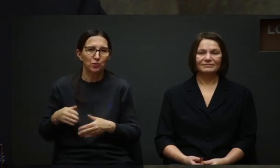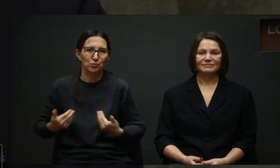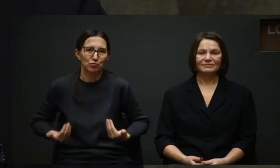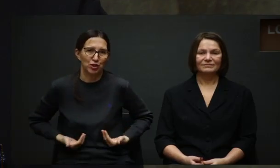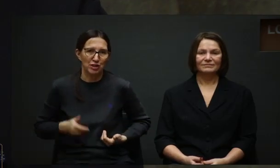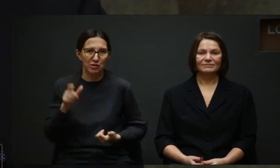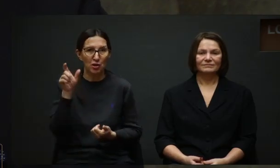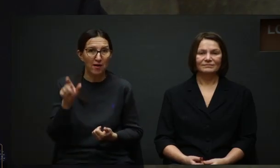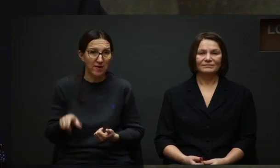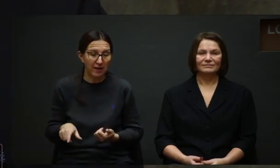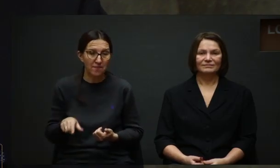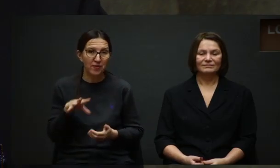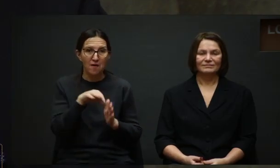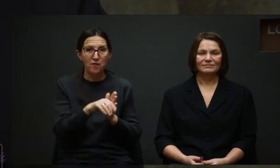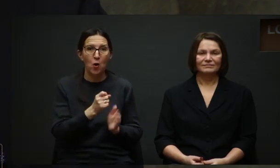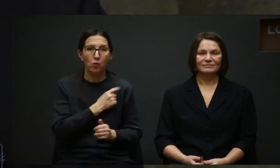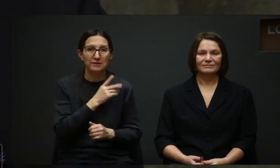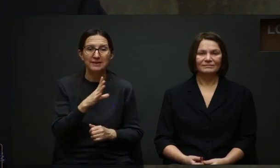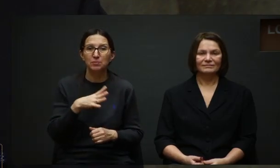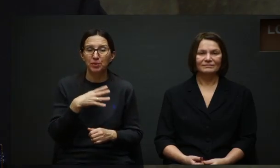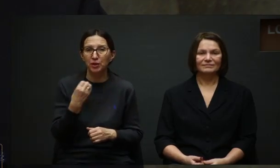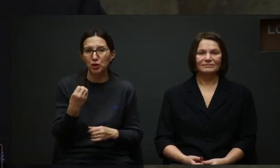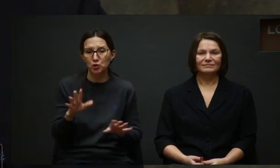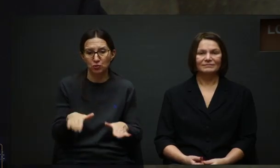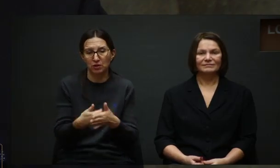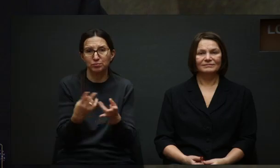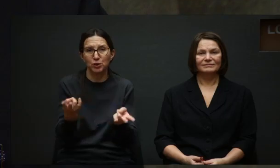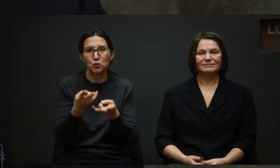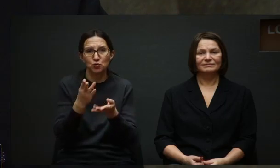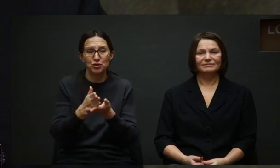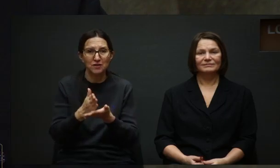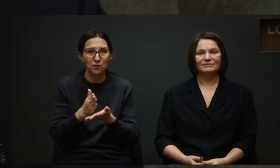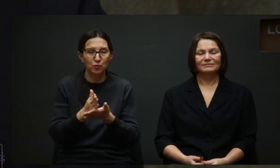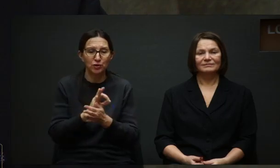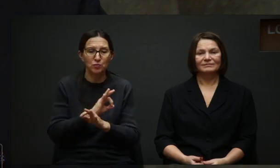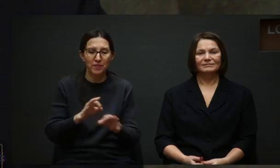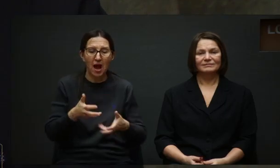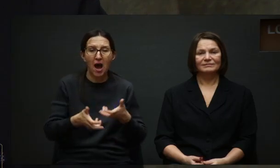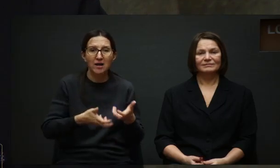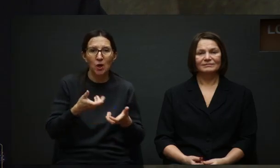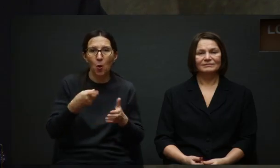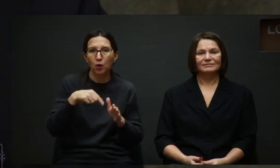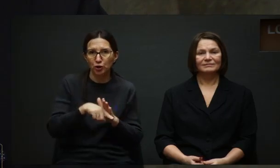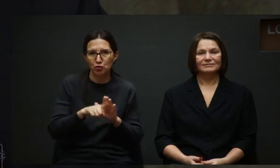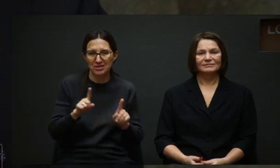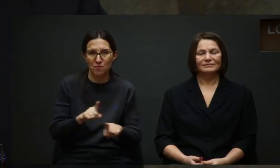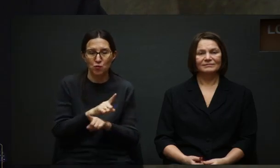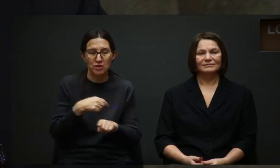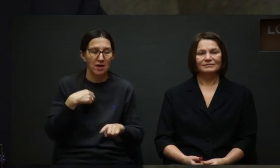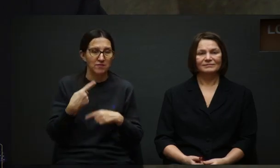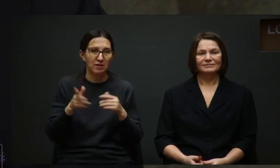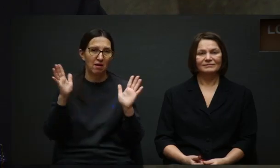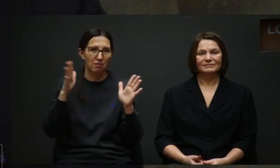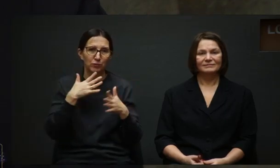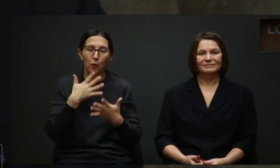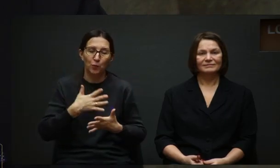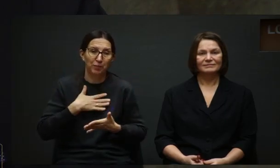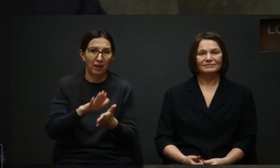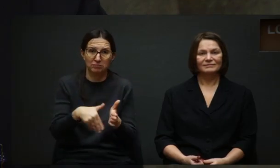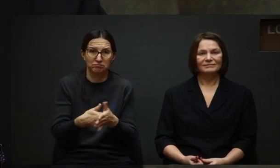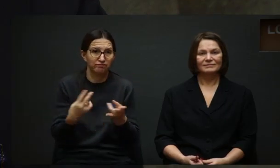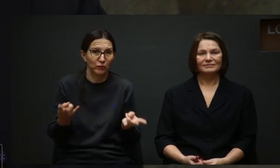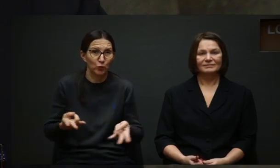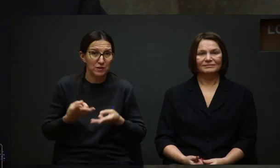жизни. В Одессе был еще и существует изумительный археологический музей, который я всегда любила, очень и люблю